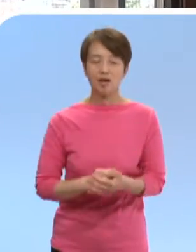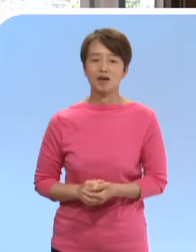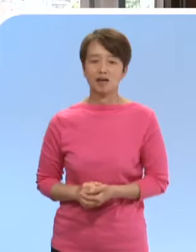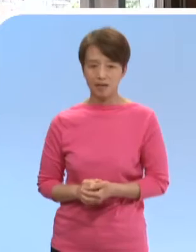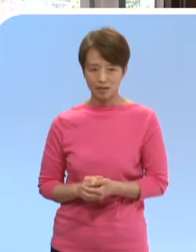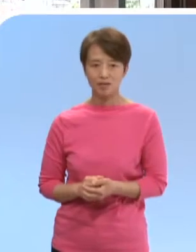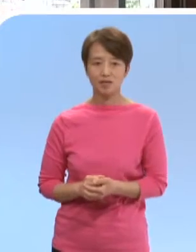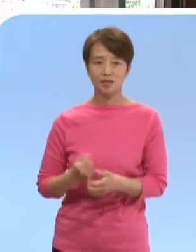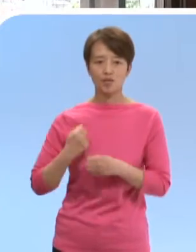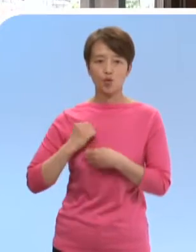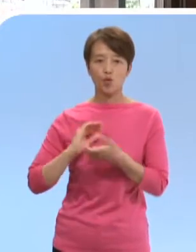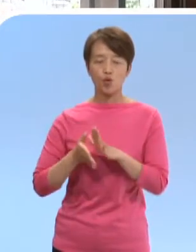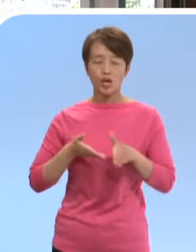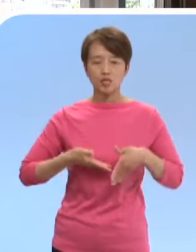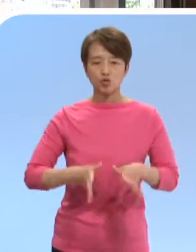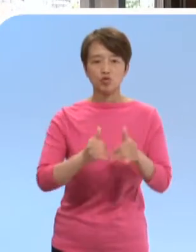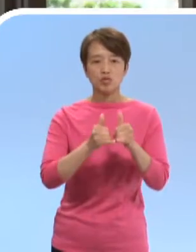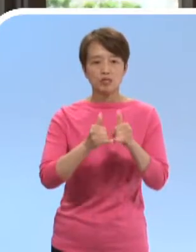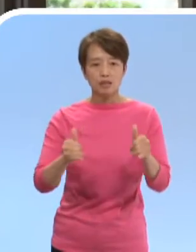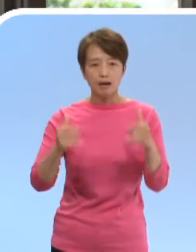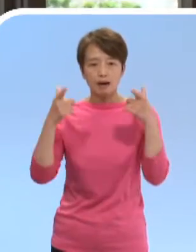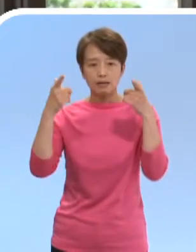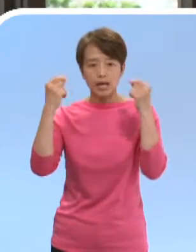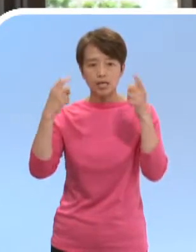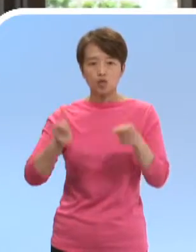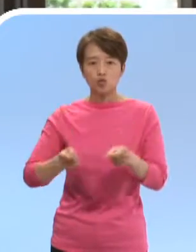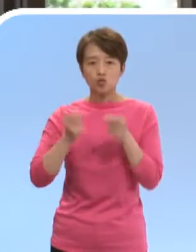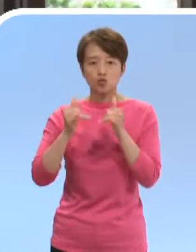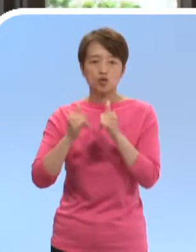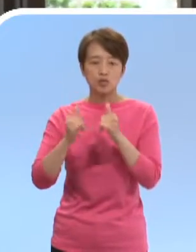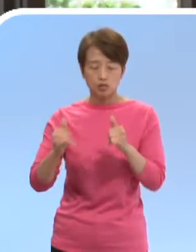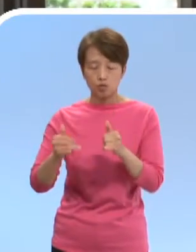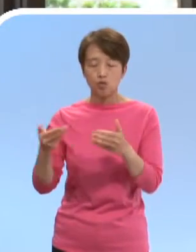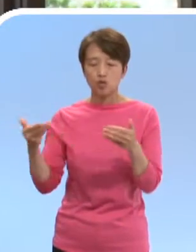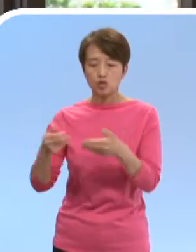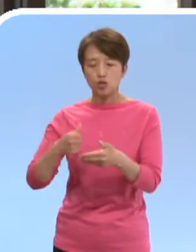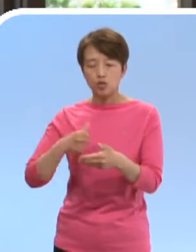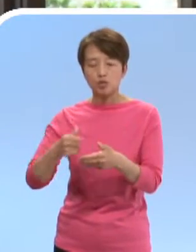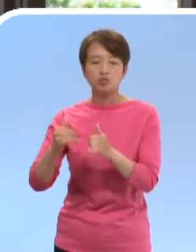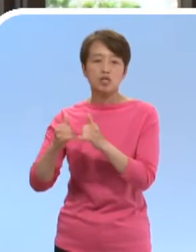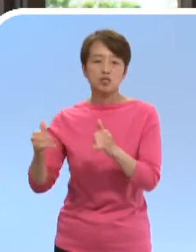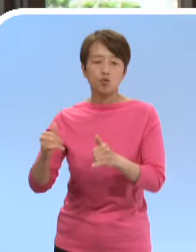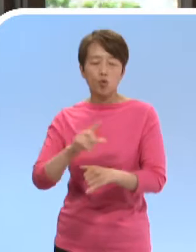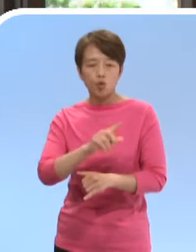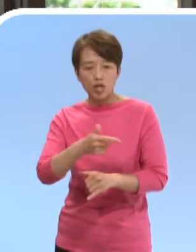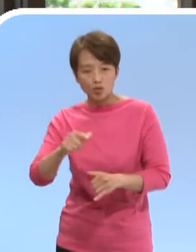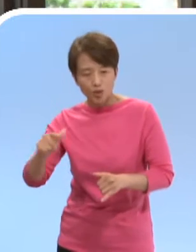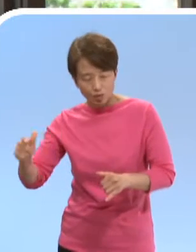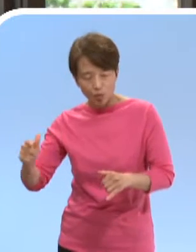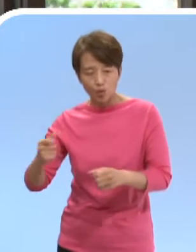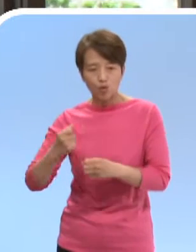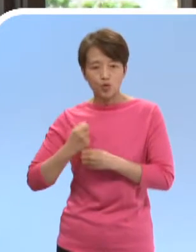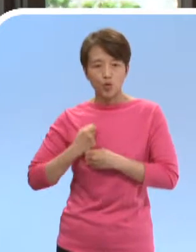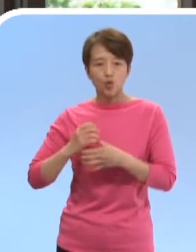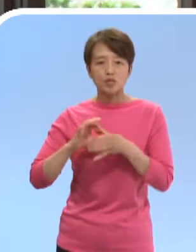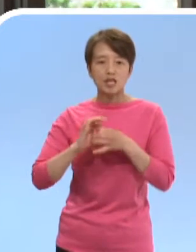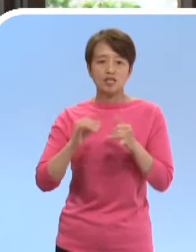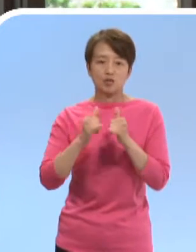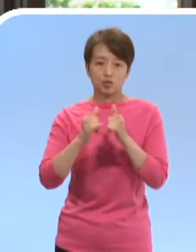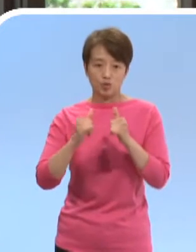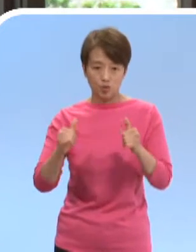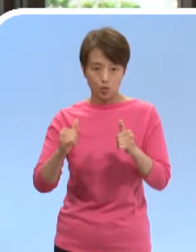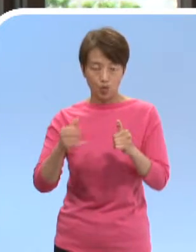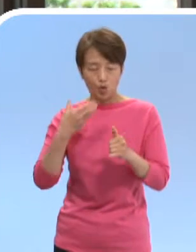ですか？ 兵庫県の出身者だったりとか大学生の卒業生、その勤務のした方とかですね、だから兵庫にゆかりのある方